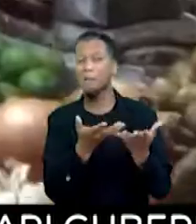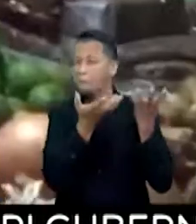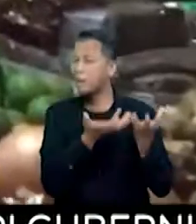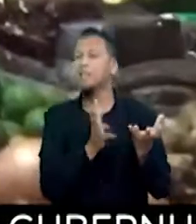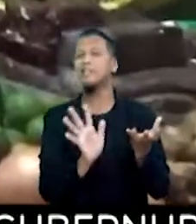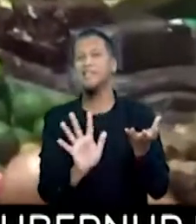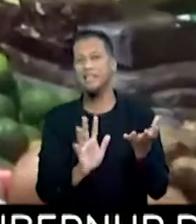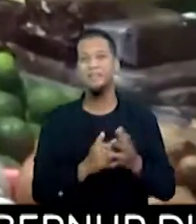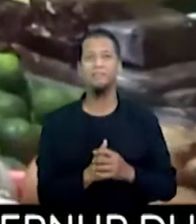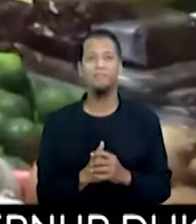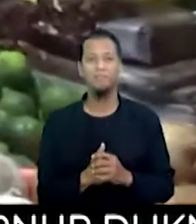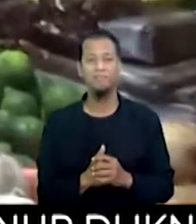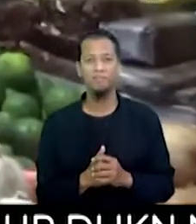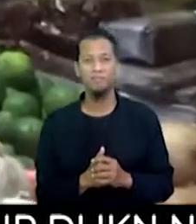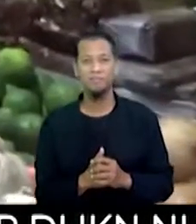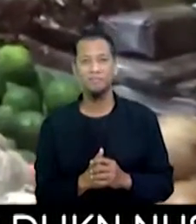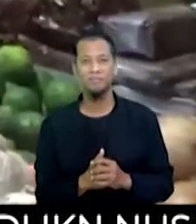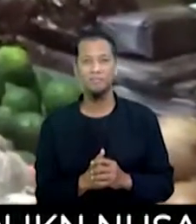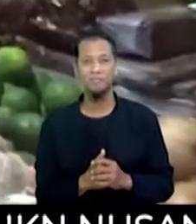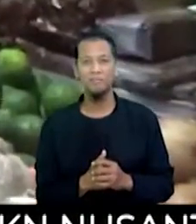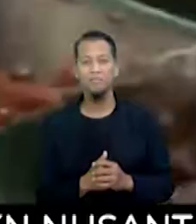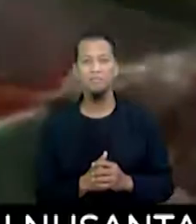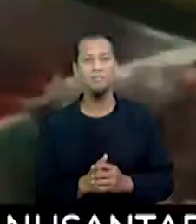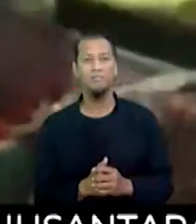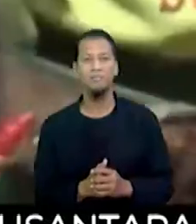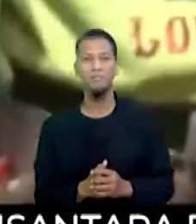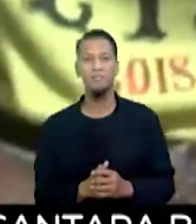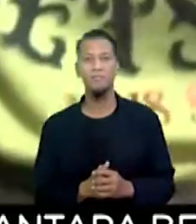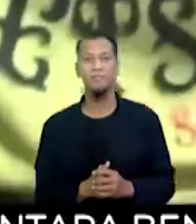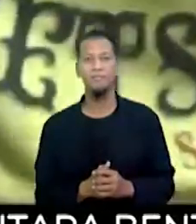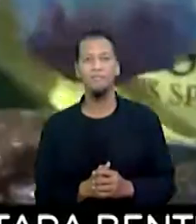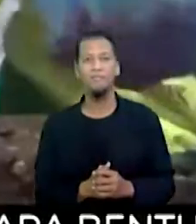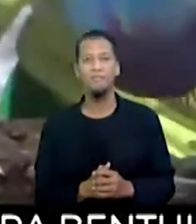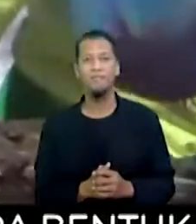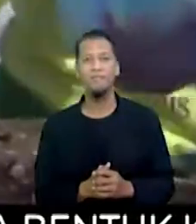Dari Makassar, Sulawesi Selatan, Yulius Win, iNews melaporkan.